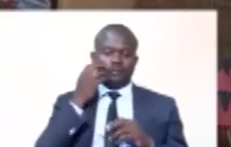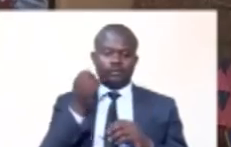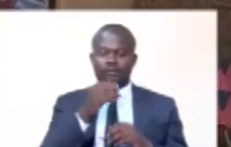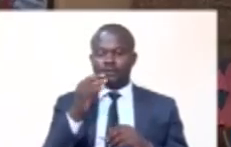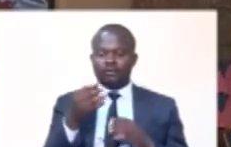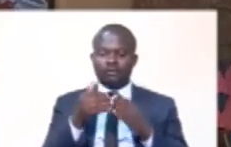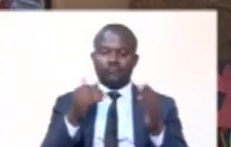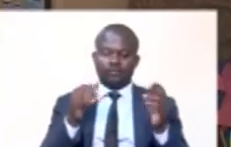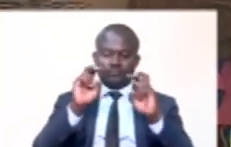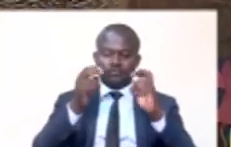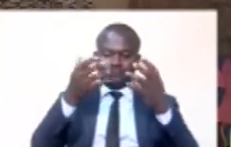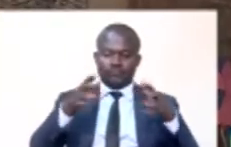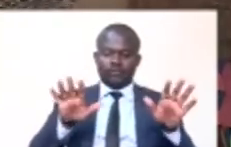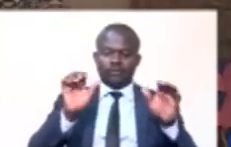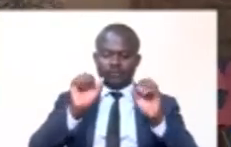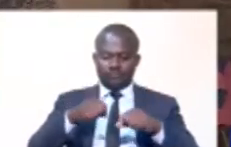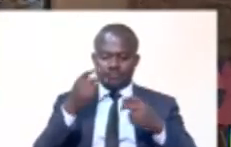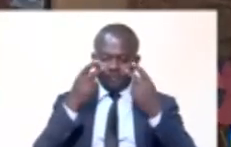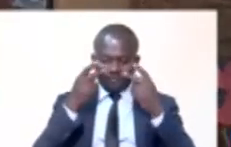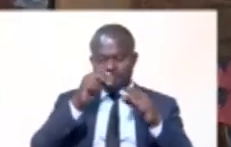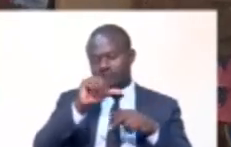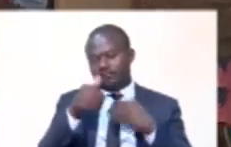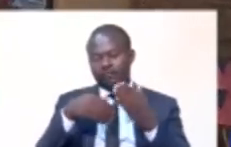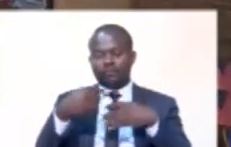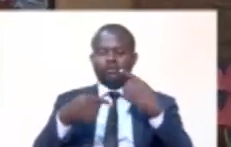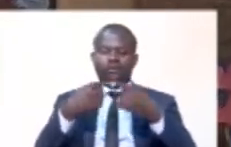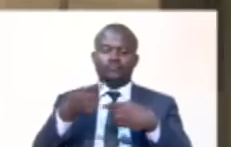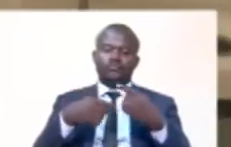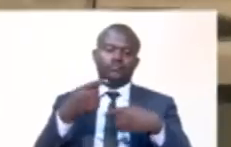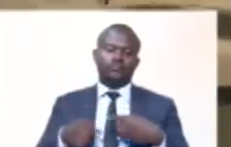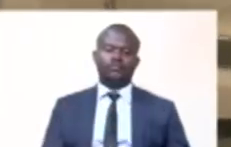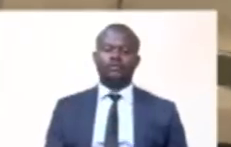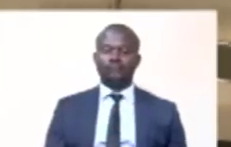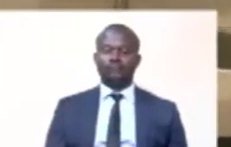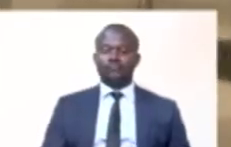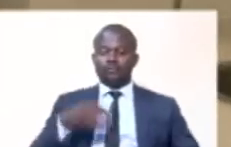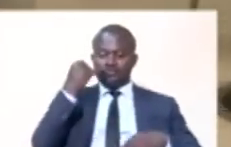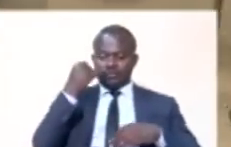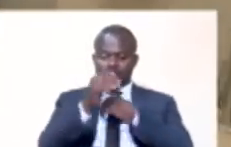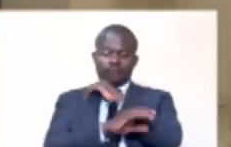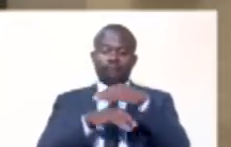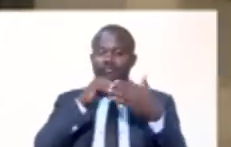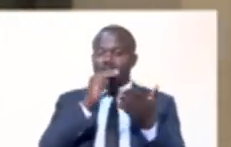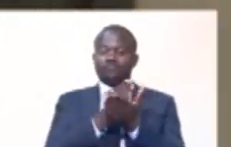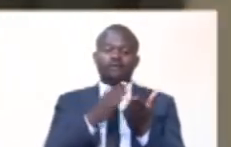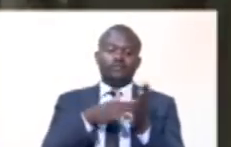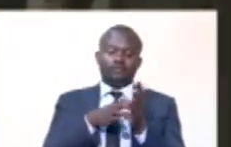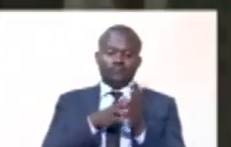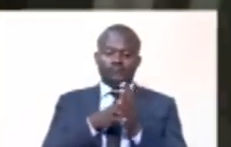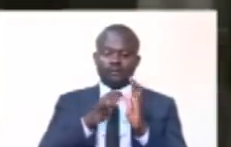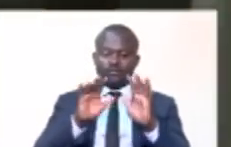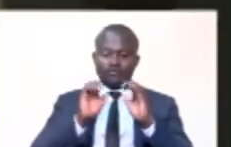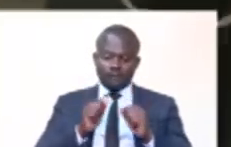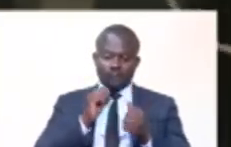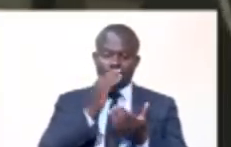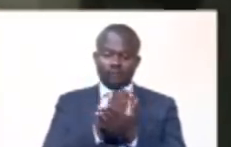mbere yuko kurangira dushobora kubona izindi nkingo, ubwo tuzakomereza aho tuzaba tugeze. Nubwo igihugu kitigeze gitezuka ku ngamba zo kwirinda no gukumira